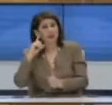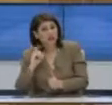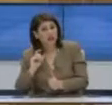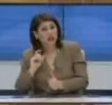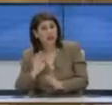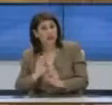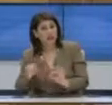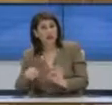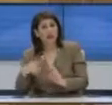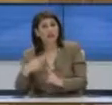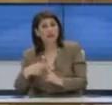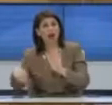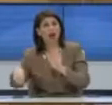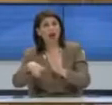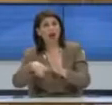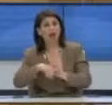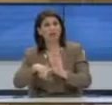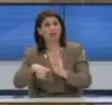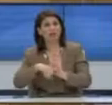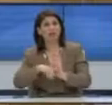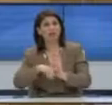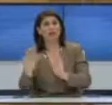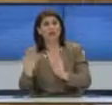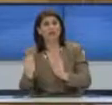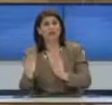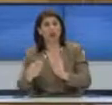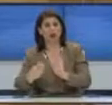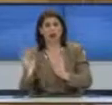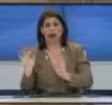όμως ότι έχουν σημαντικό αρνητικό αντίκτυπο στην διάδοση του ιού.